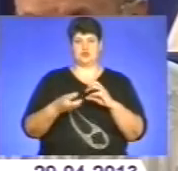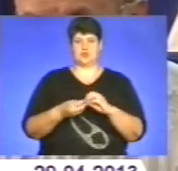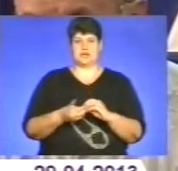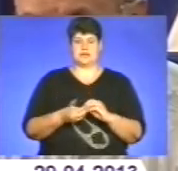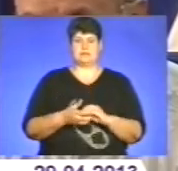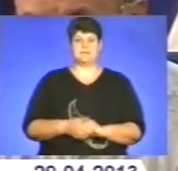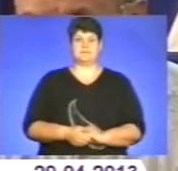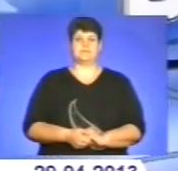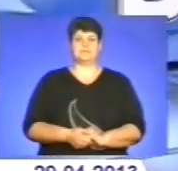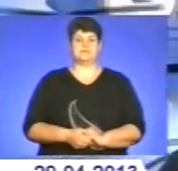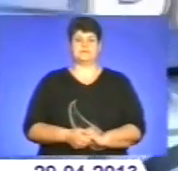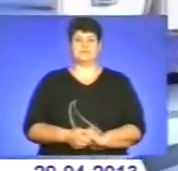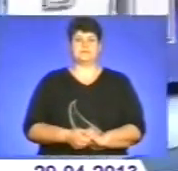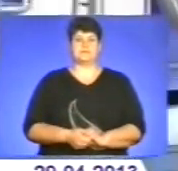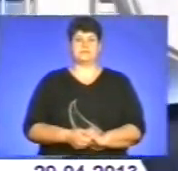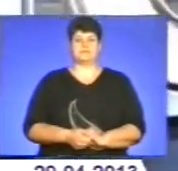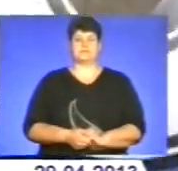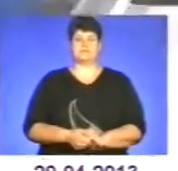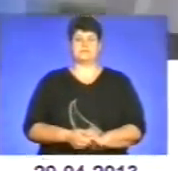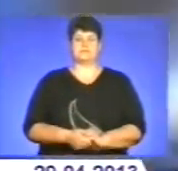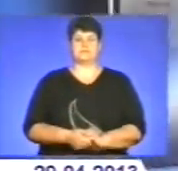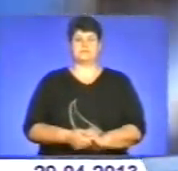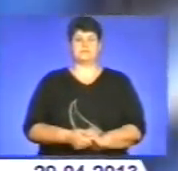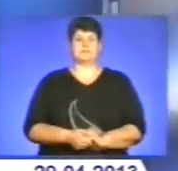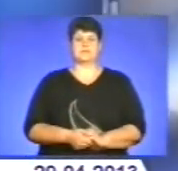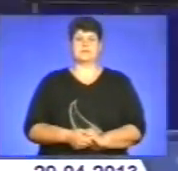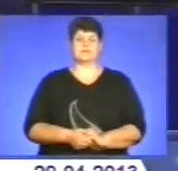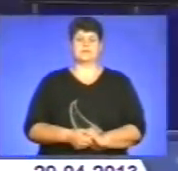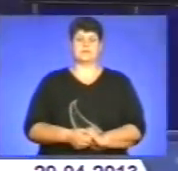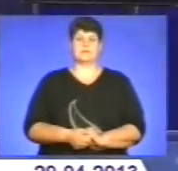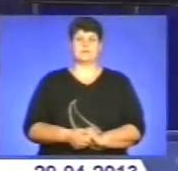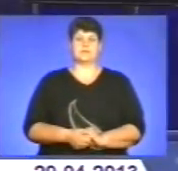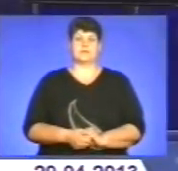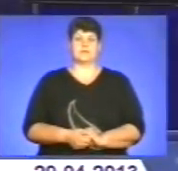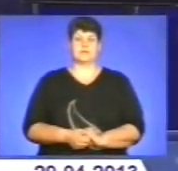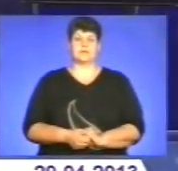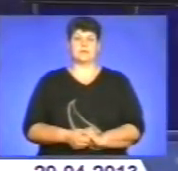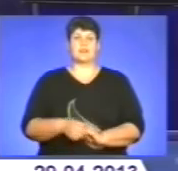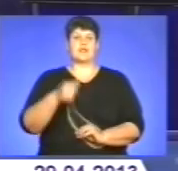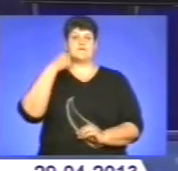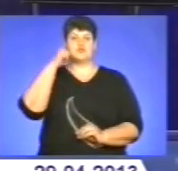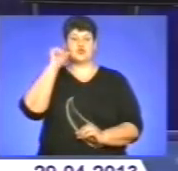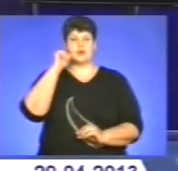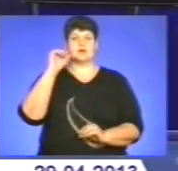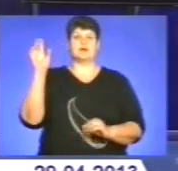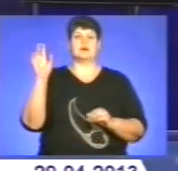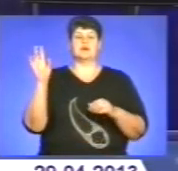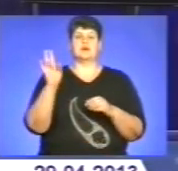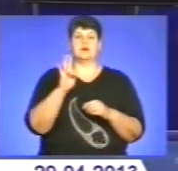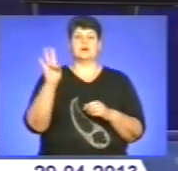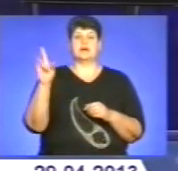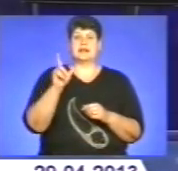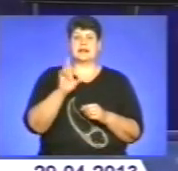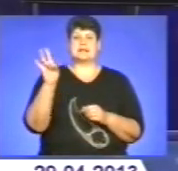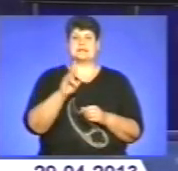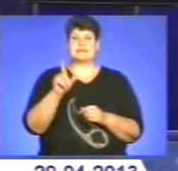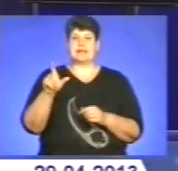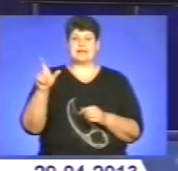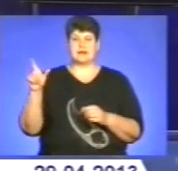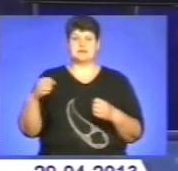У Учора християни святкували вербну неділю або